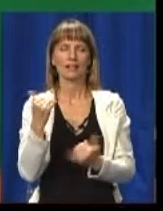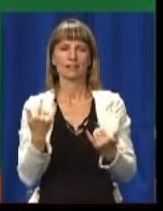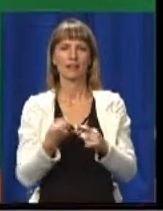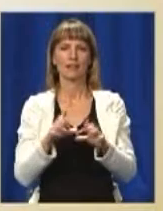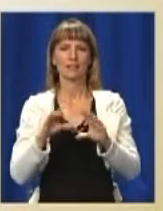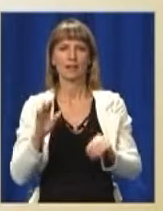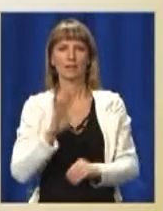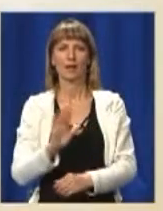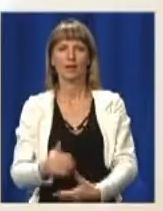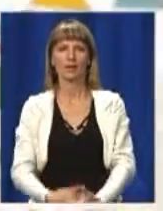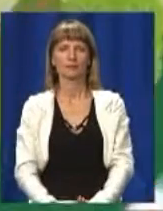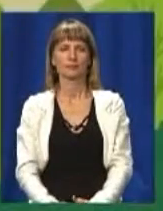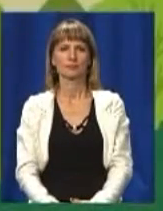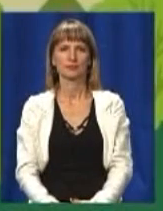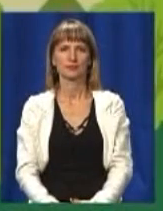Пока!